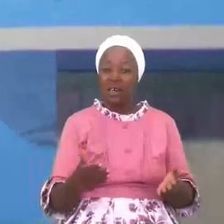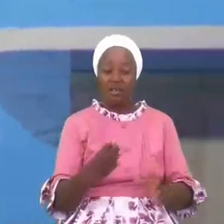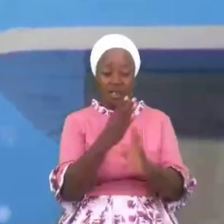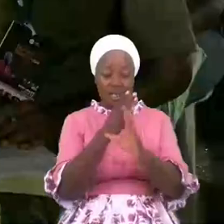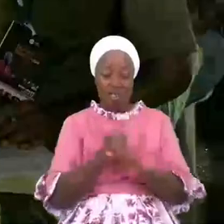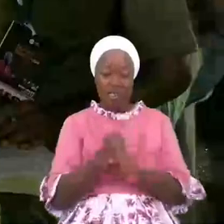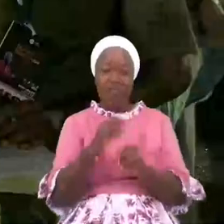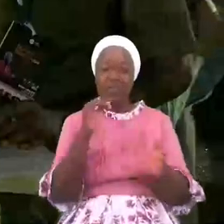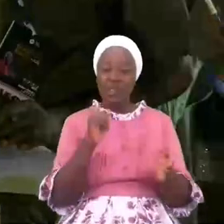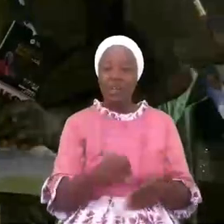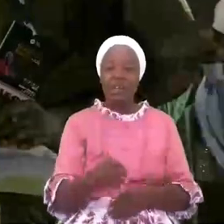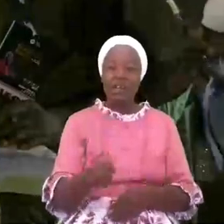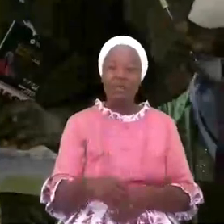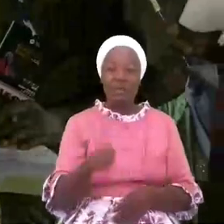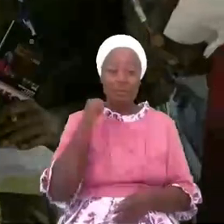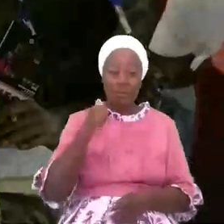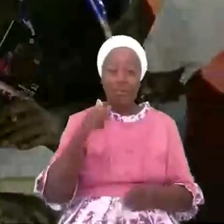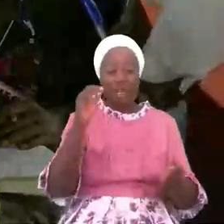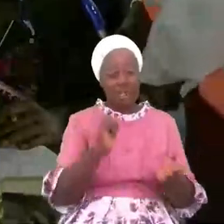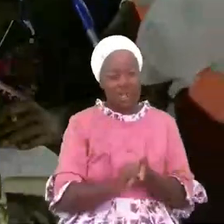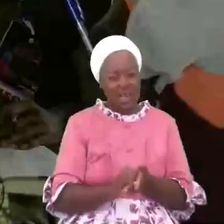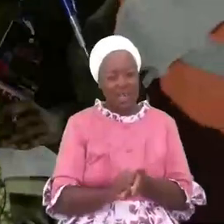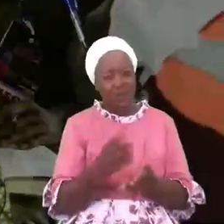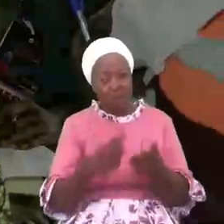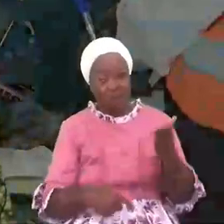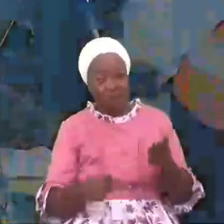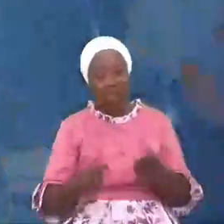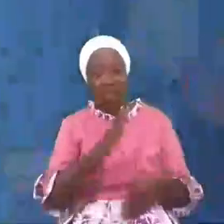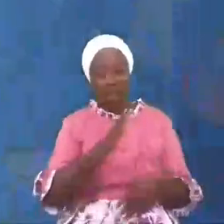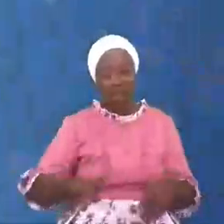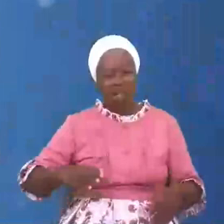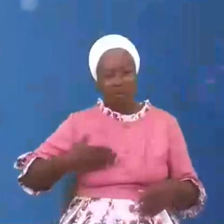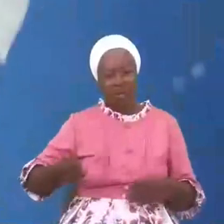de Christ de les sauver. Le Seigneur va changer ta vie.